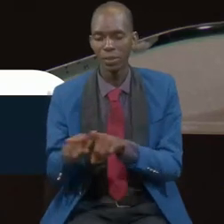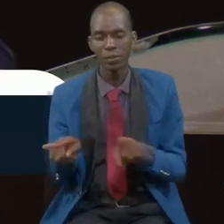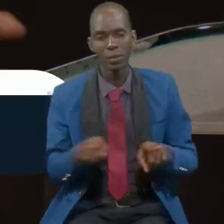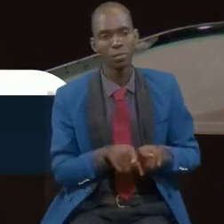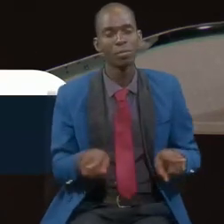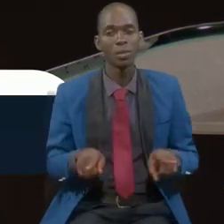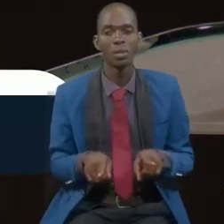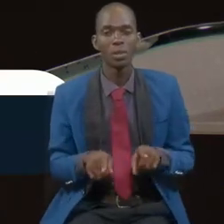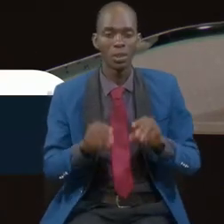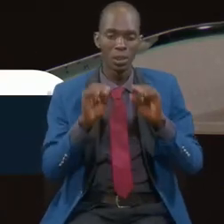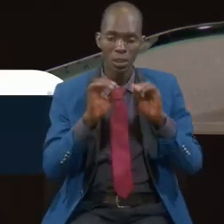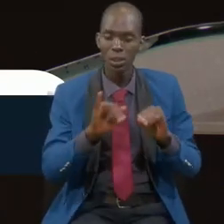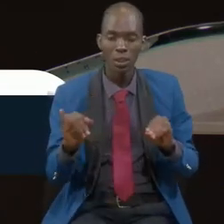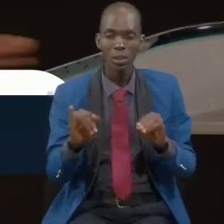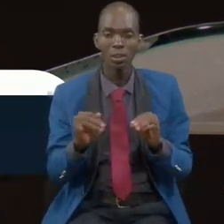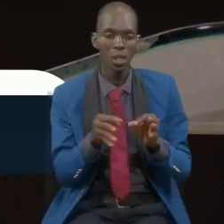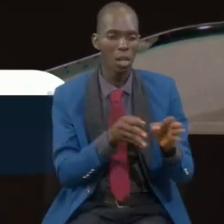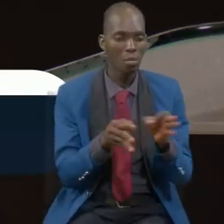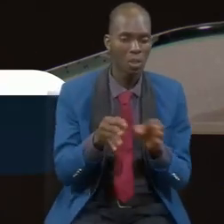enseigner,